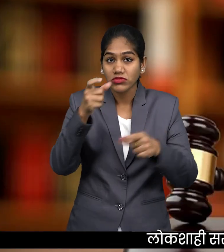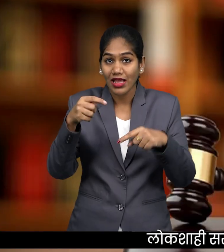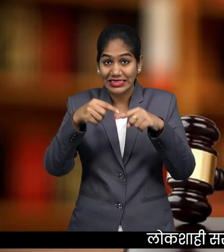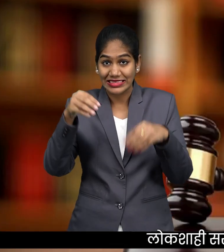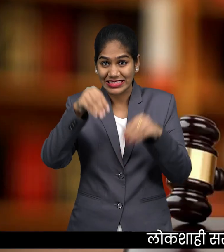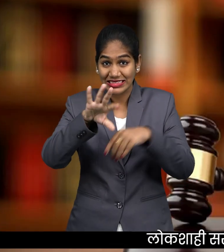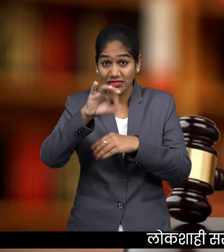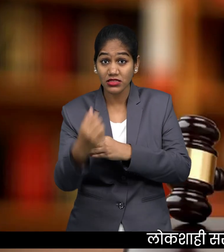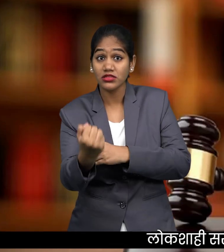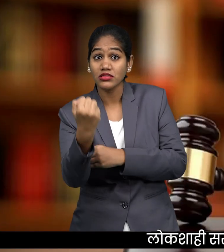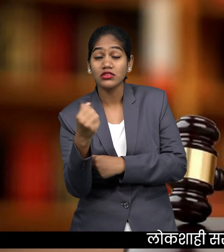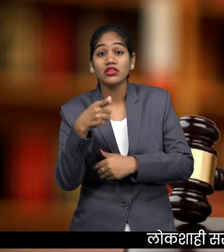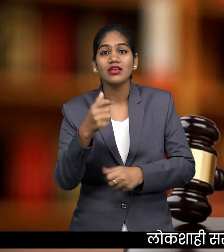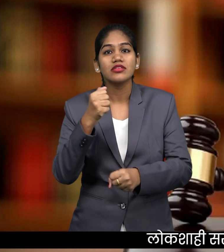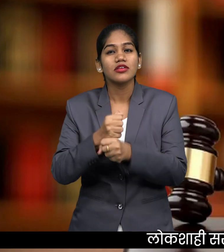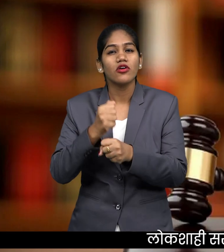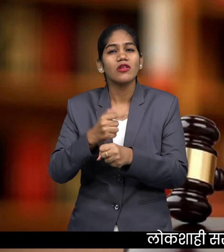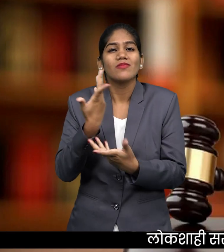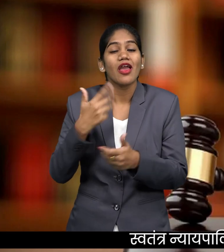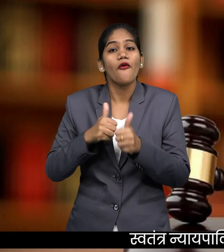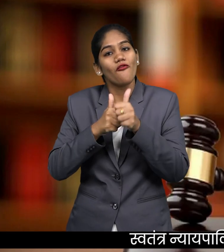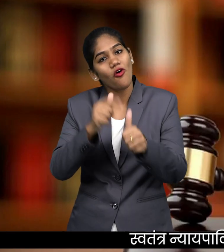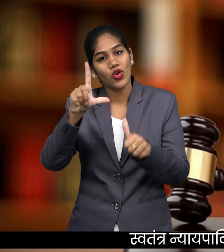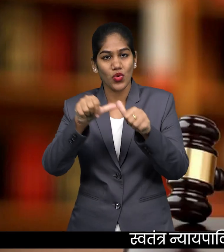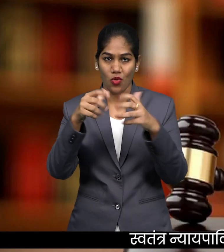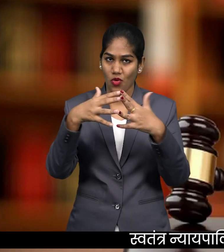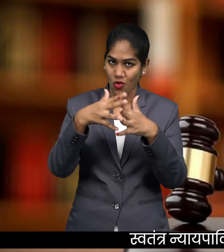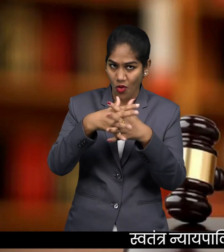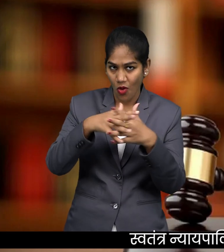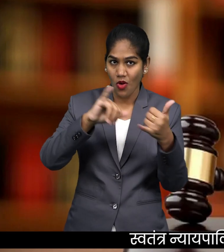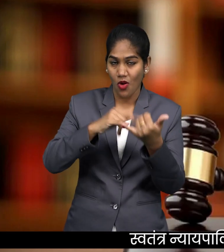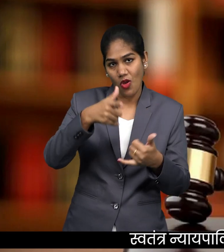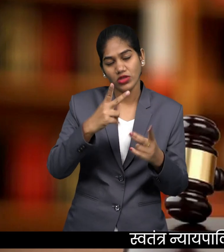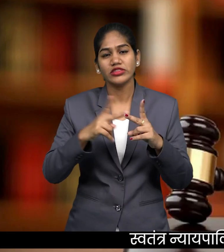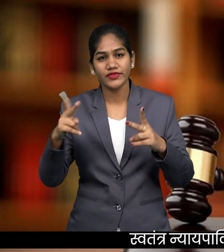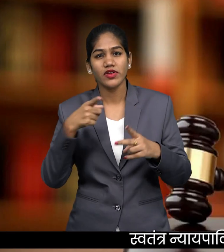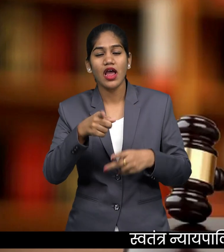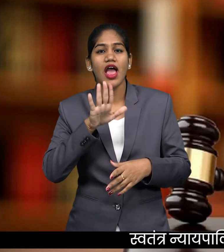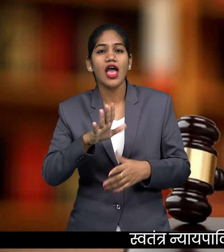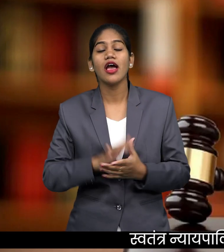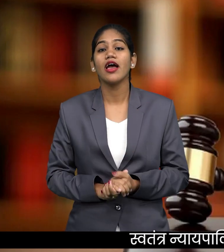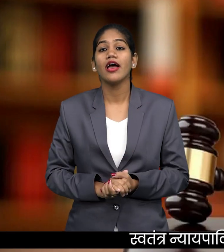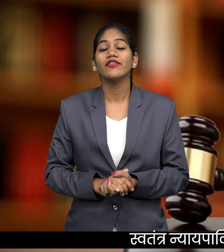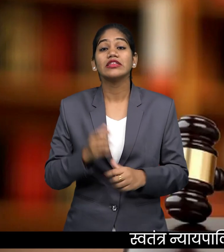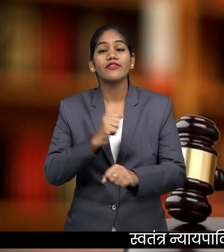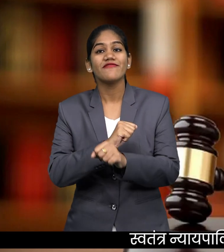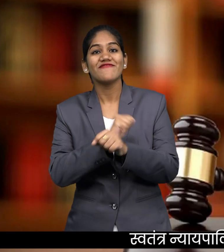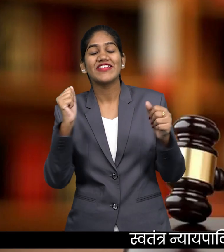लोकशाही सरकारे कायद्यांचे पालन करतात. स्वतंत्र न्यायपालिका आणि कार्यपालिका